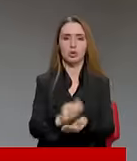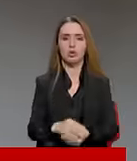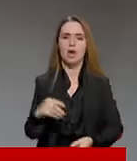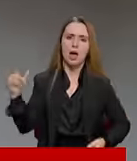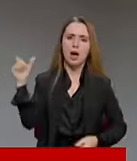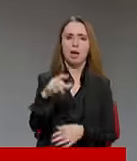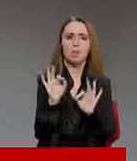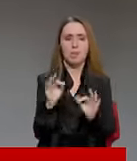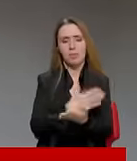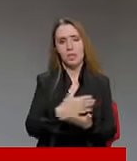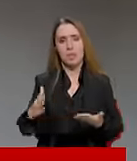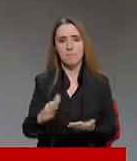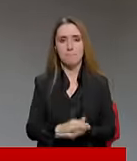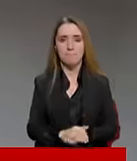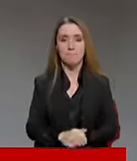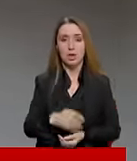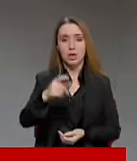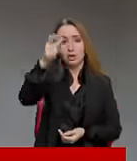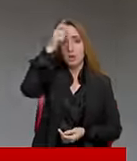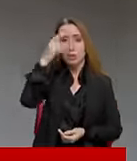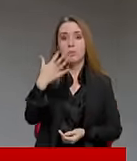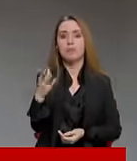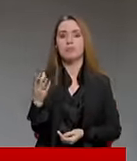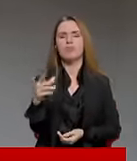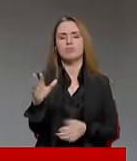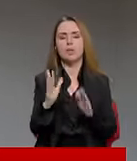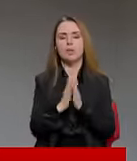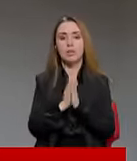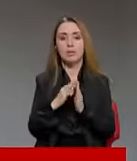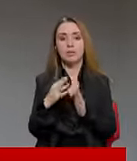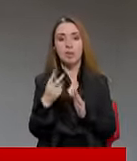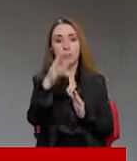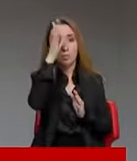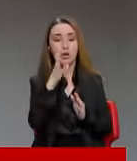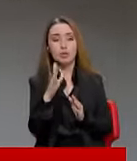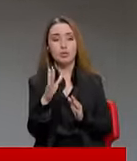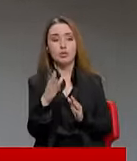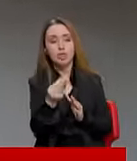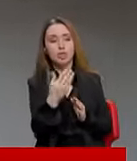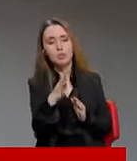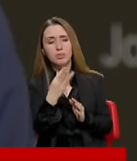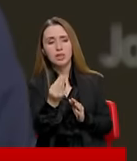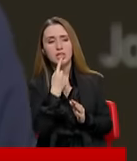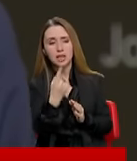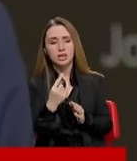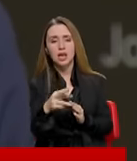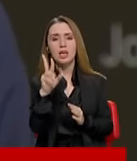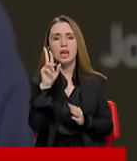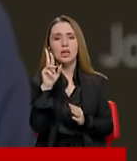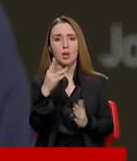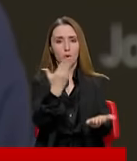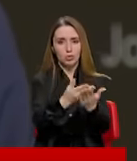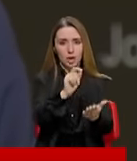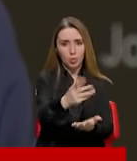ay ve hakimiz de 1000 değil 5.000 vereceğiz diyor E onlar da 2500 5.000 vereceğiz derken şunu da